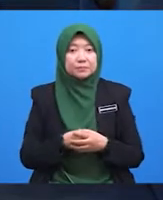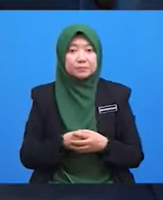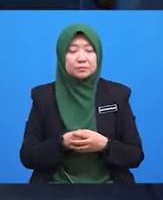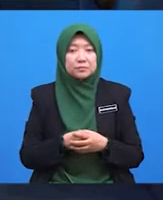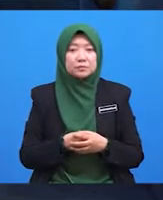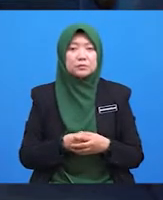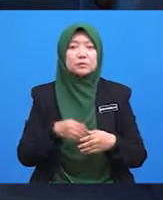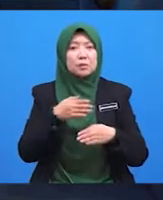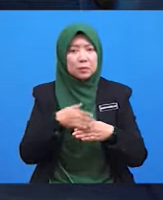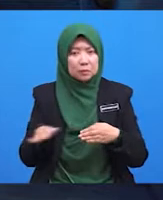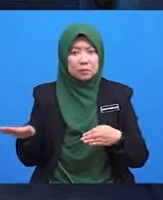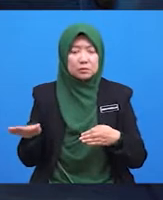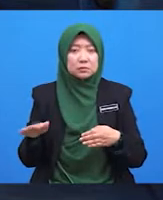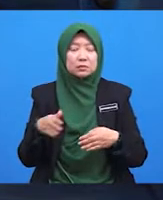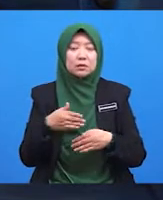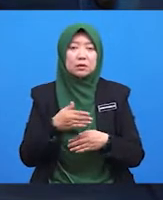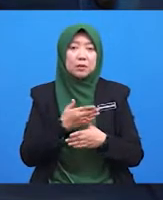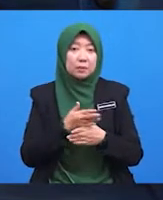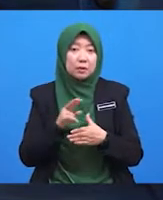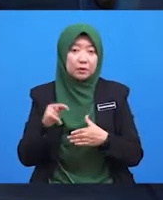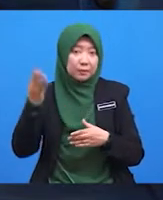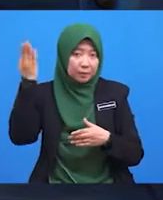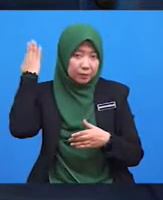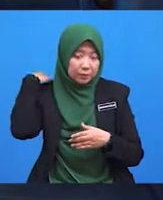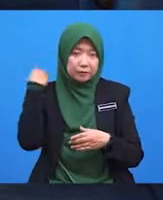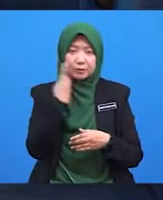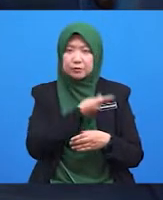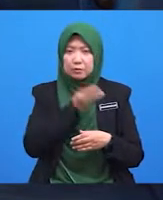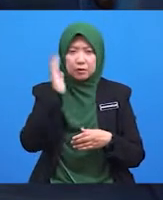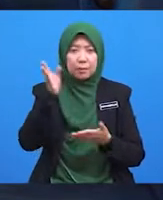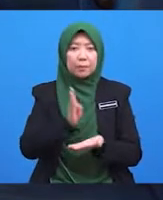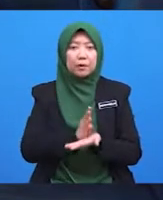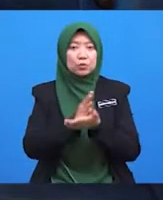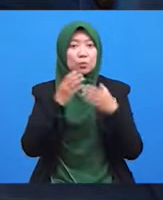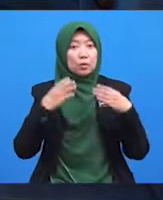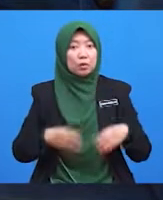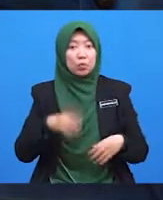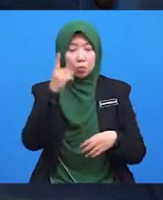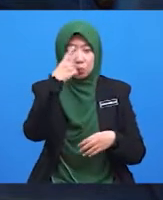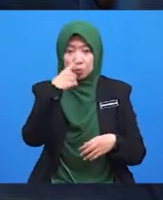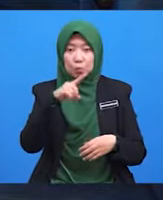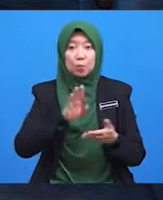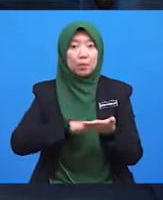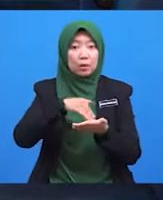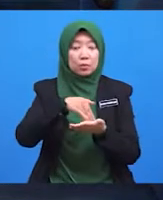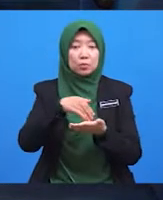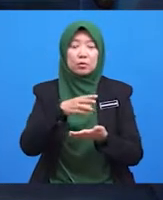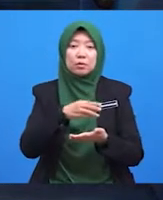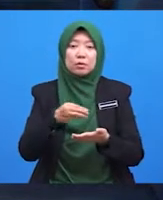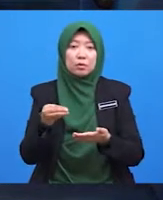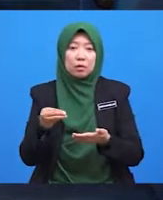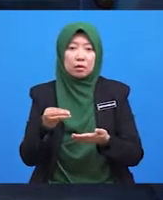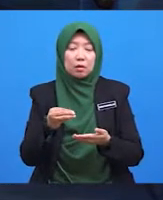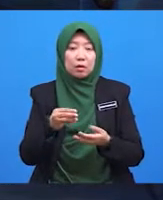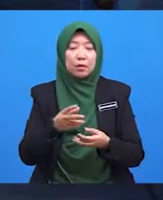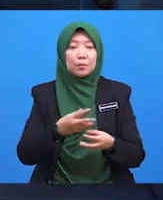Selepas selesai bahagian belakang, kita akan membantu pelanggan untuk bangun dan pusing ke